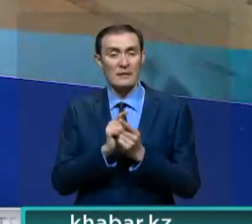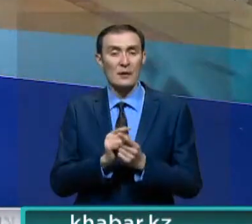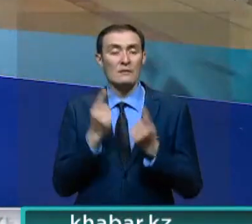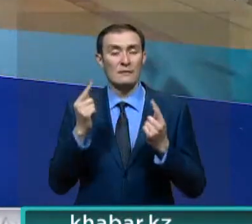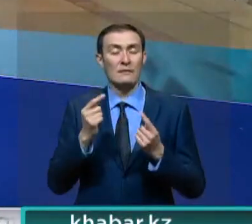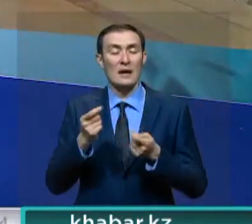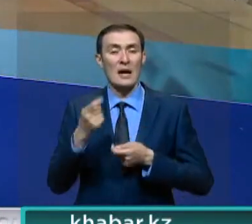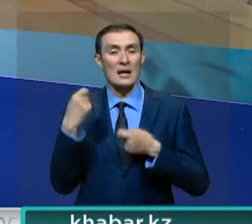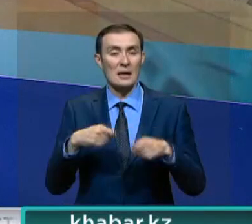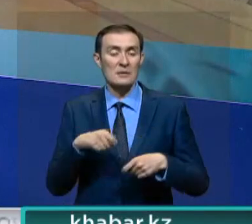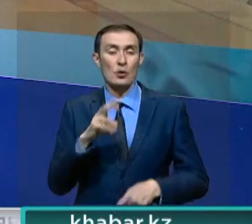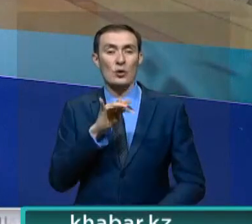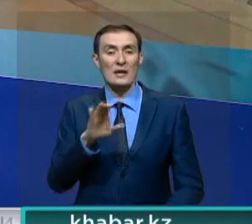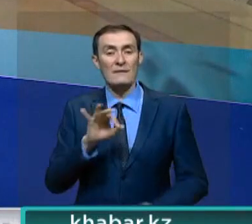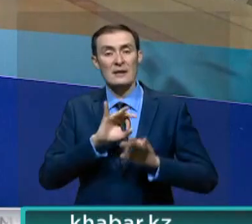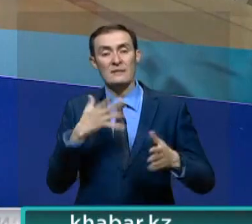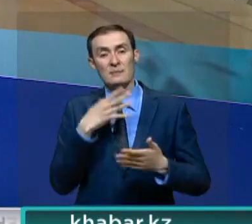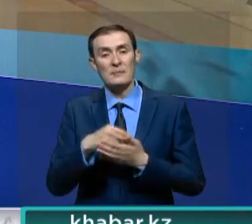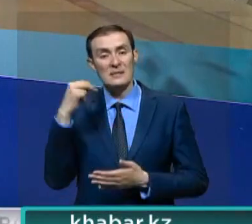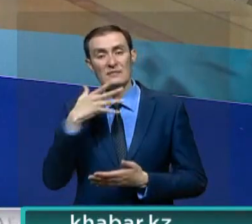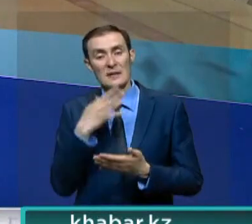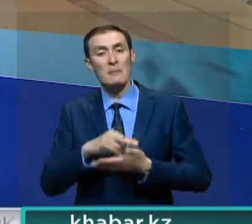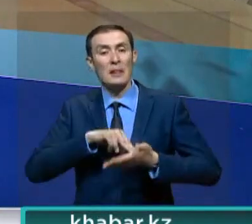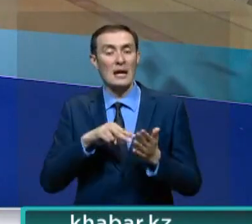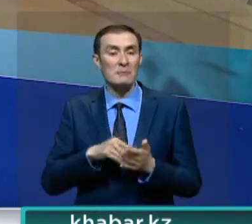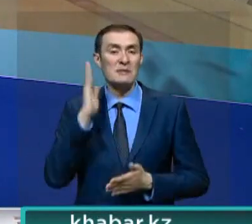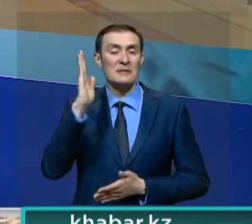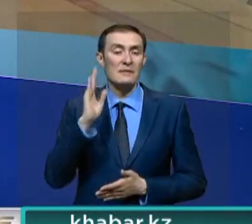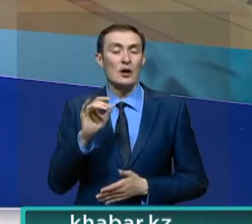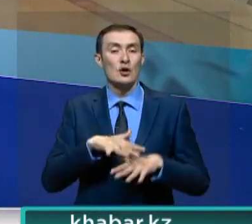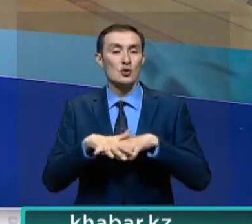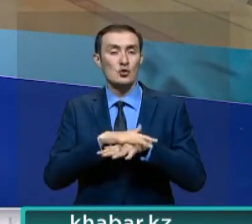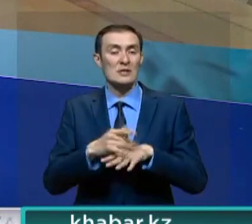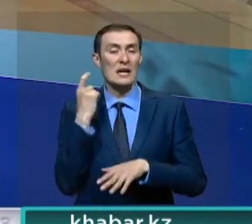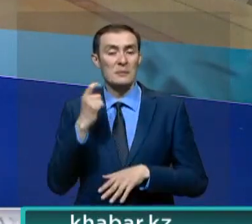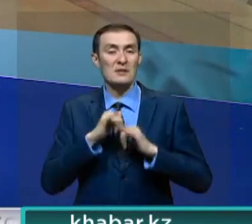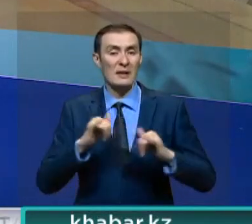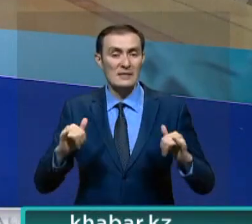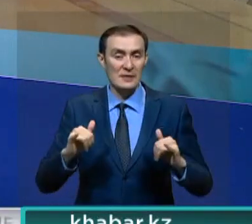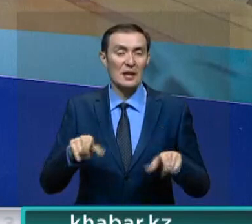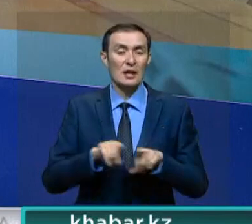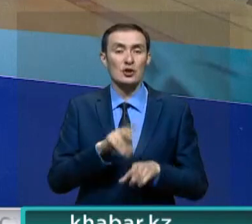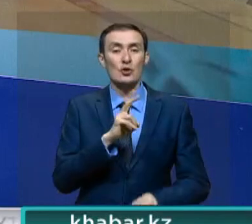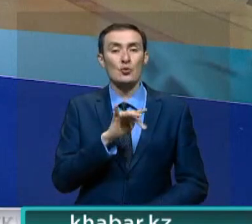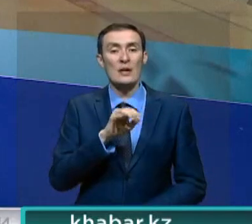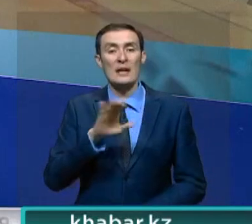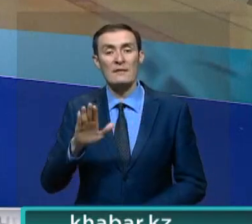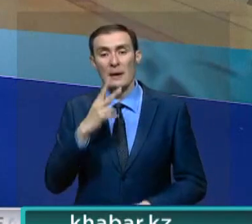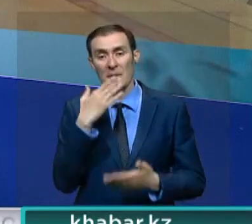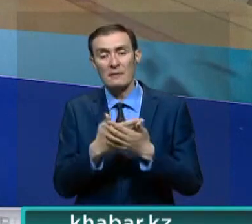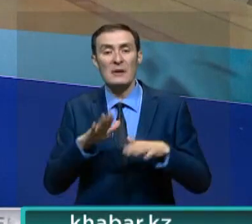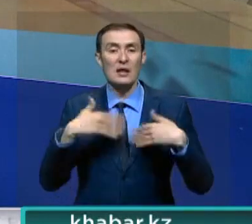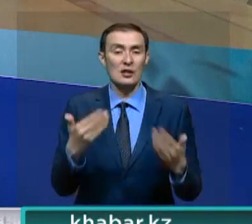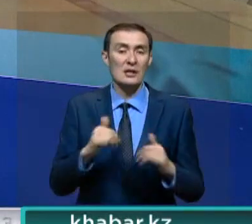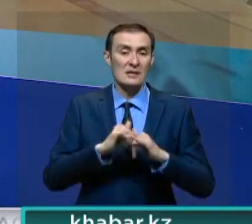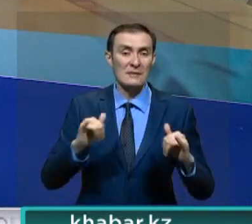экономиста Жексебека Куликеева. Он поделился с президентом своим видением перспектив социально-экономического развития страны. Также Куликеев представил